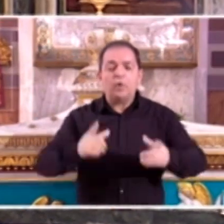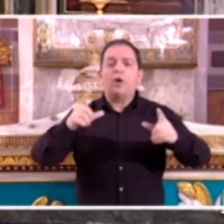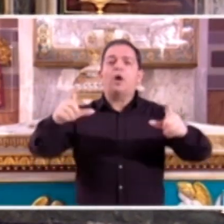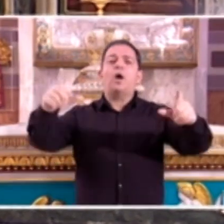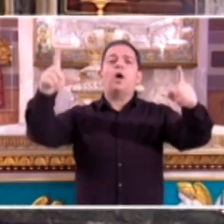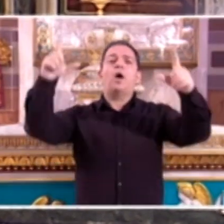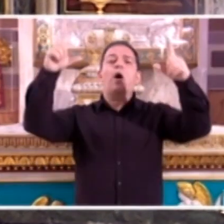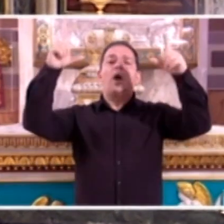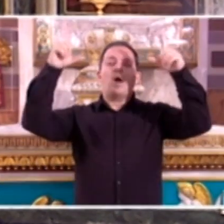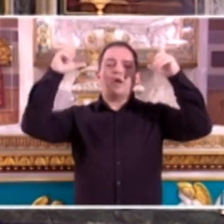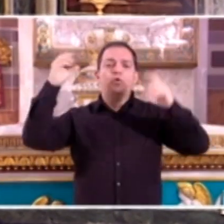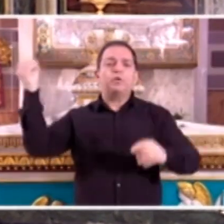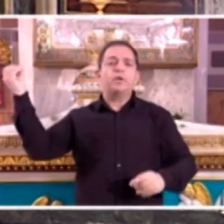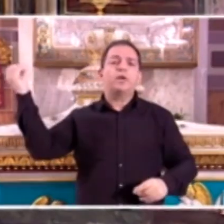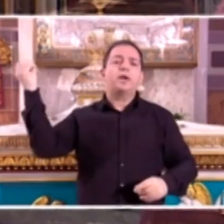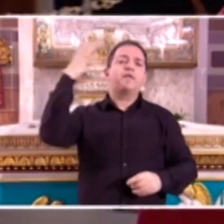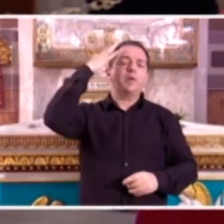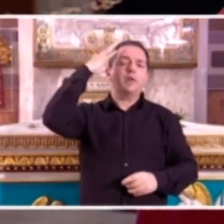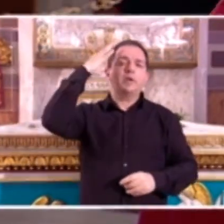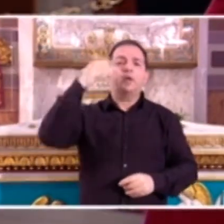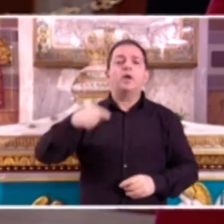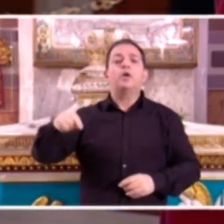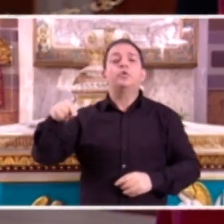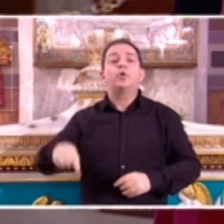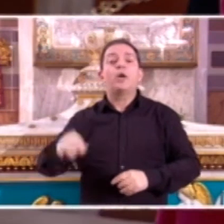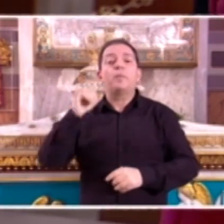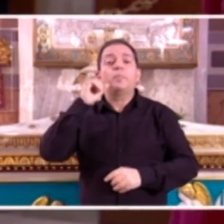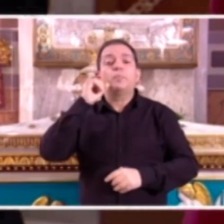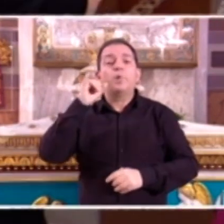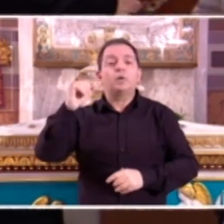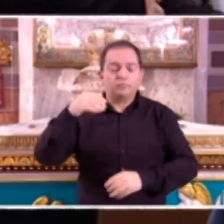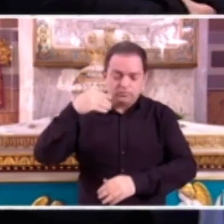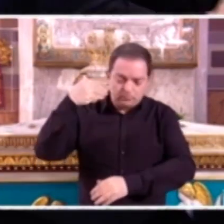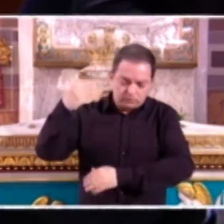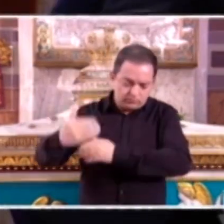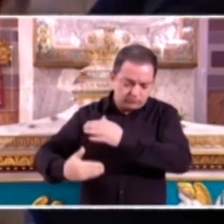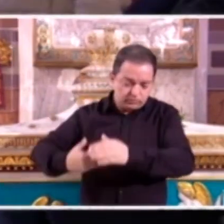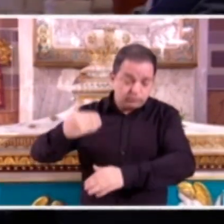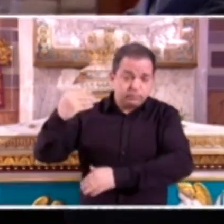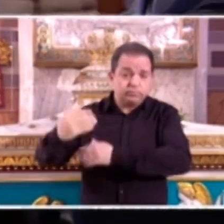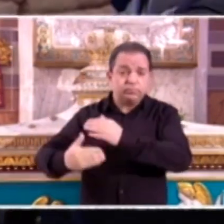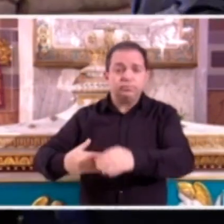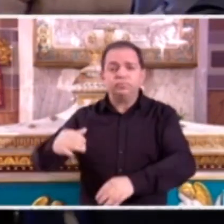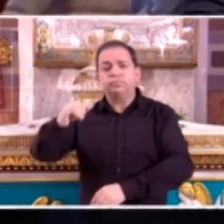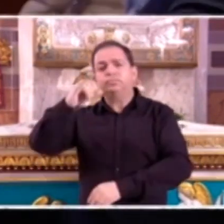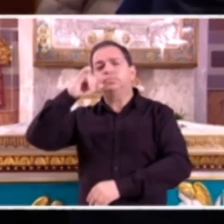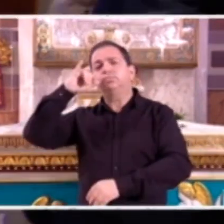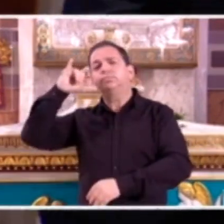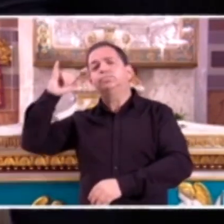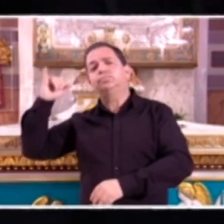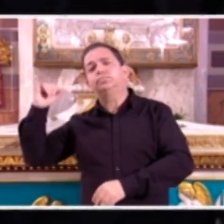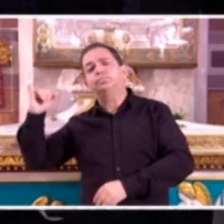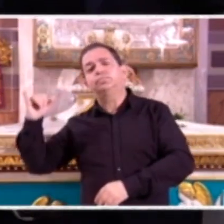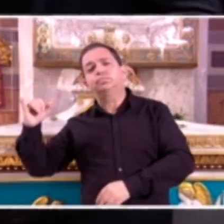Άγιο Πνεύματι, νυν και αΐ και εις τους